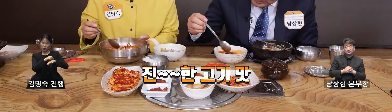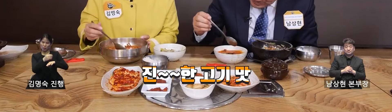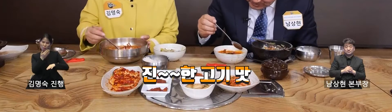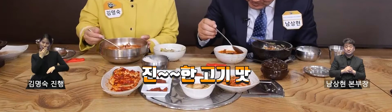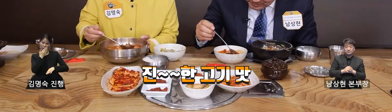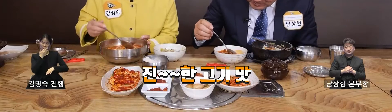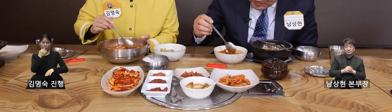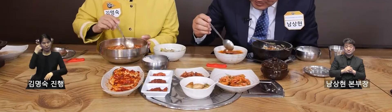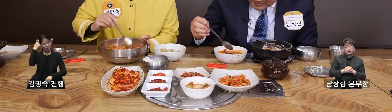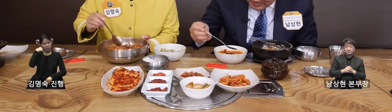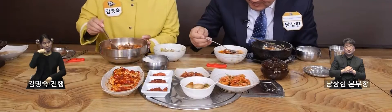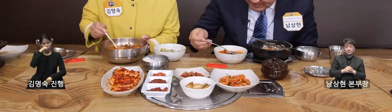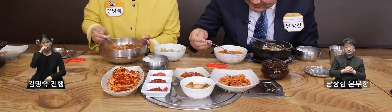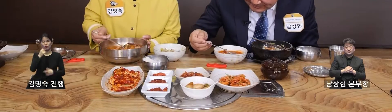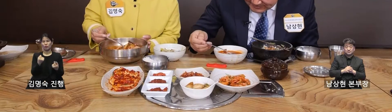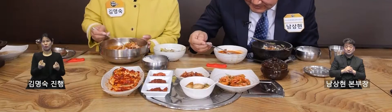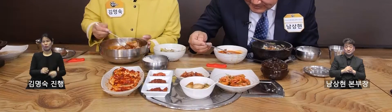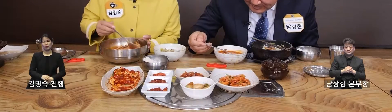예.